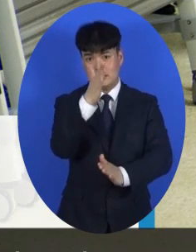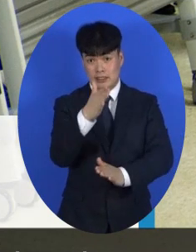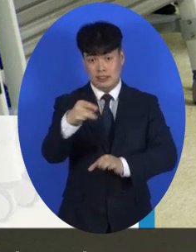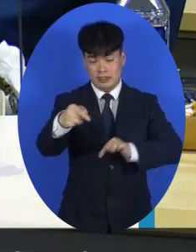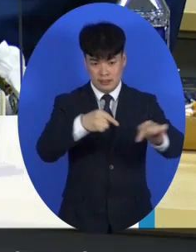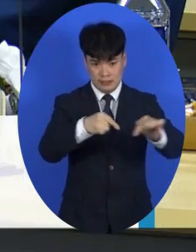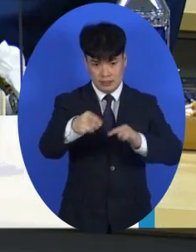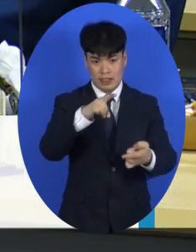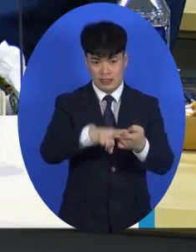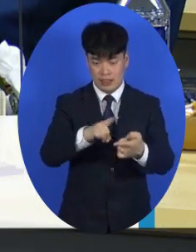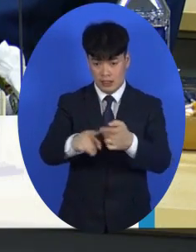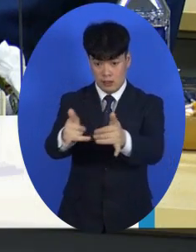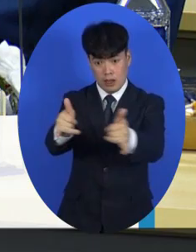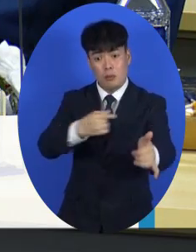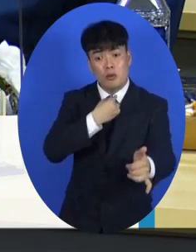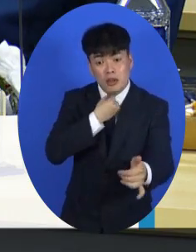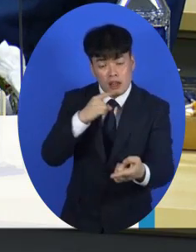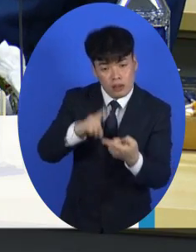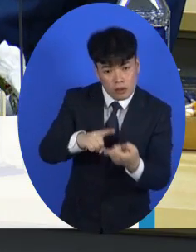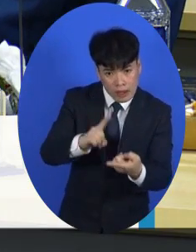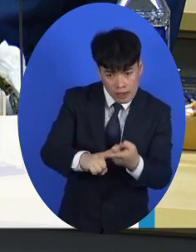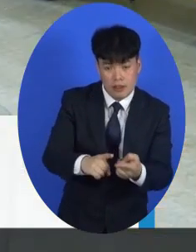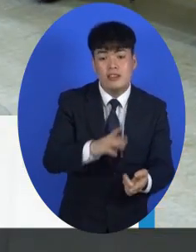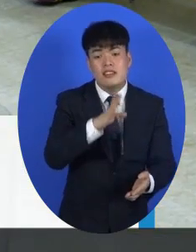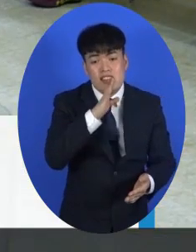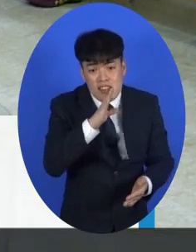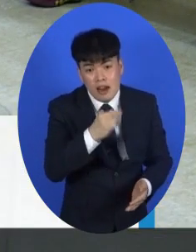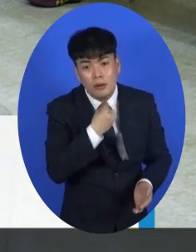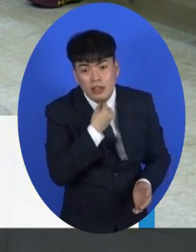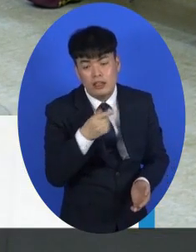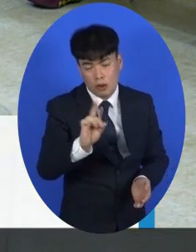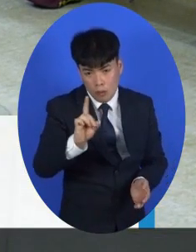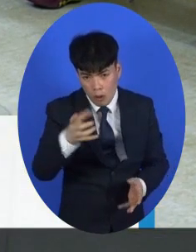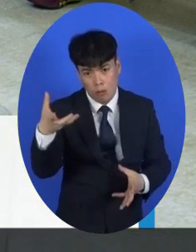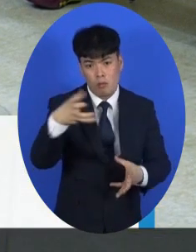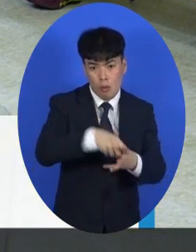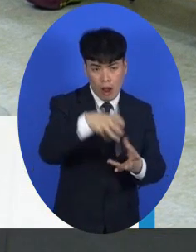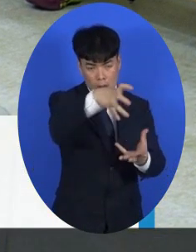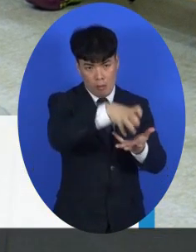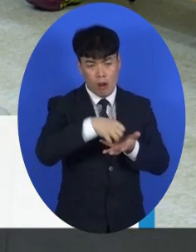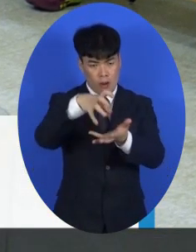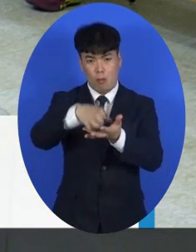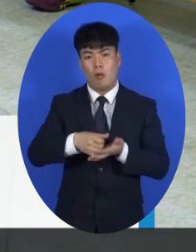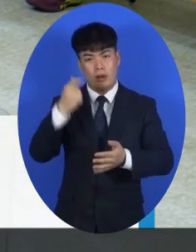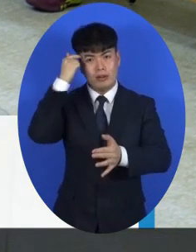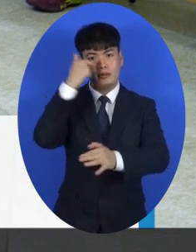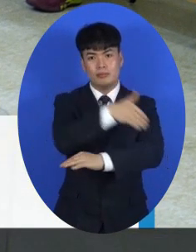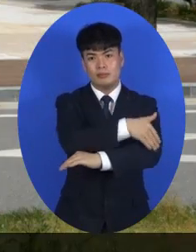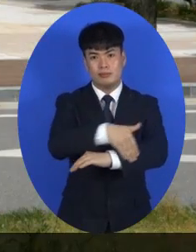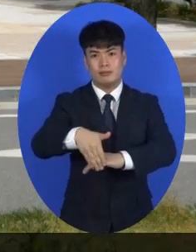시정에 관한 시민들의 실질적인 의견을 시정 운영에 보다 적극적으로 반영해 나갈 계획입니다.